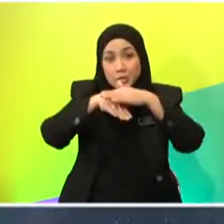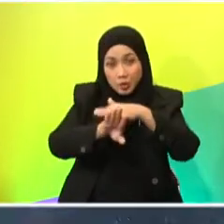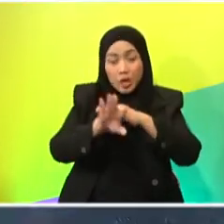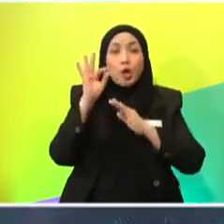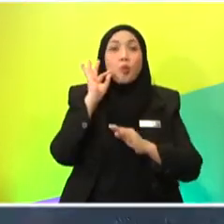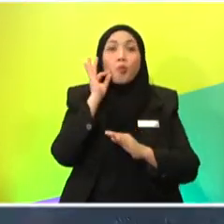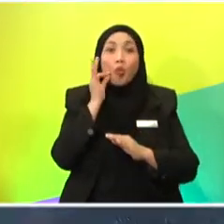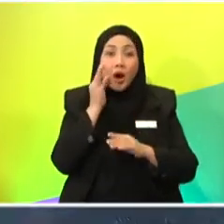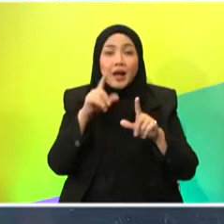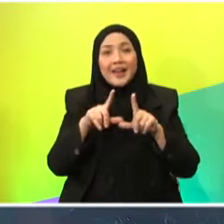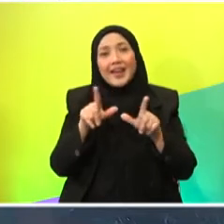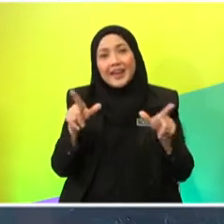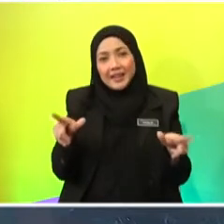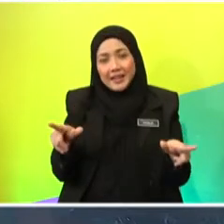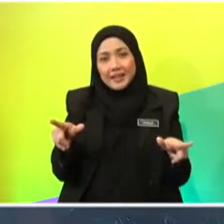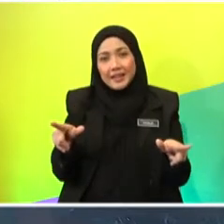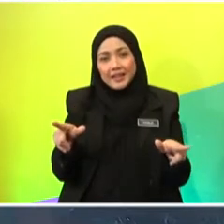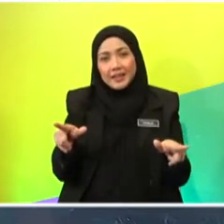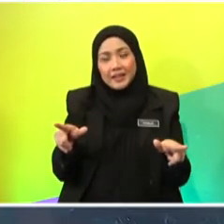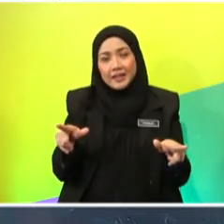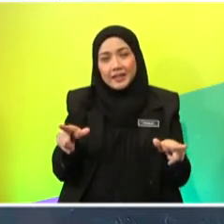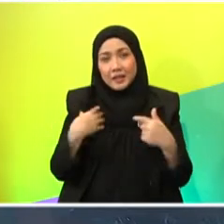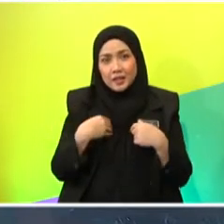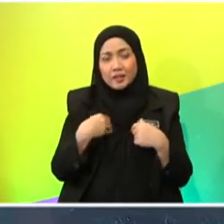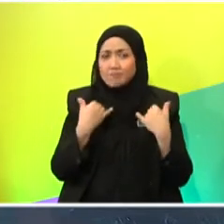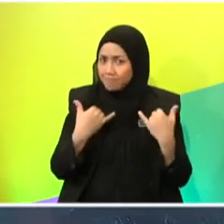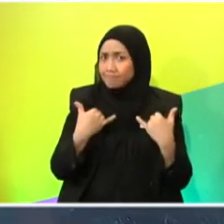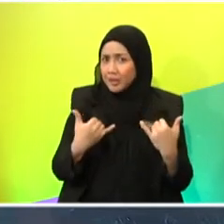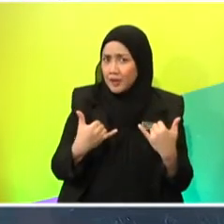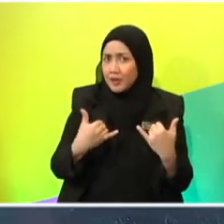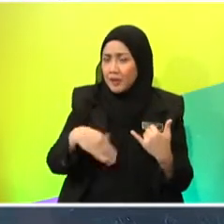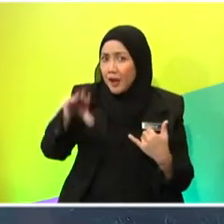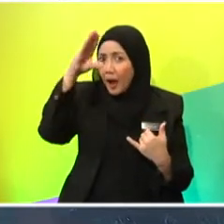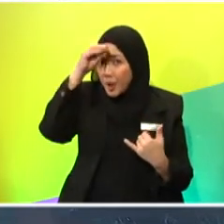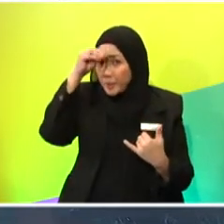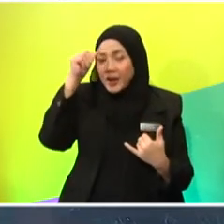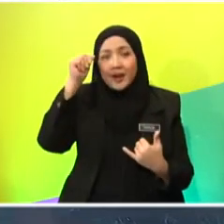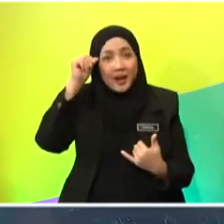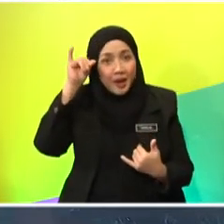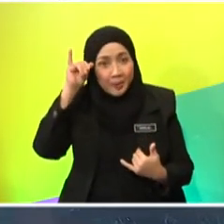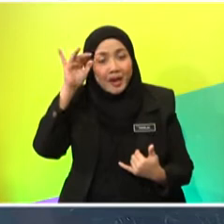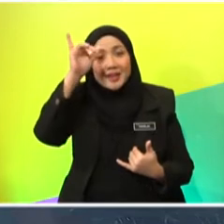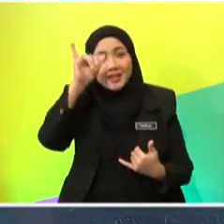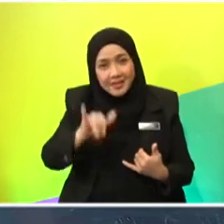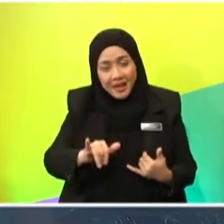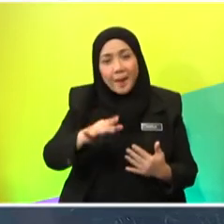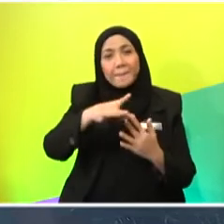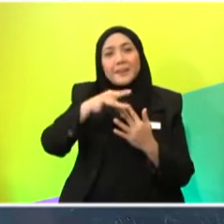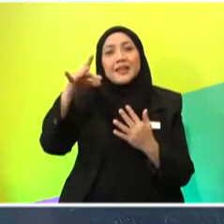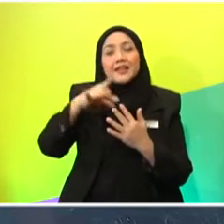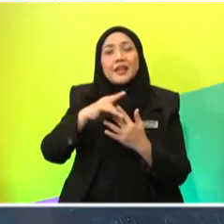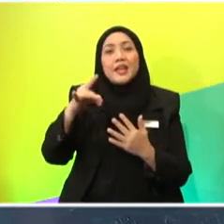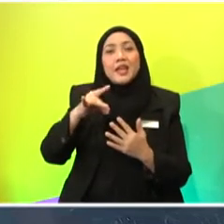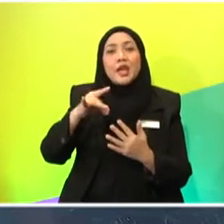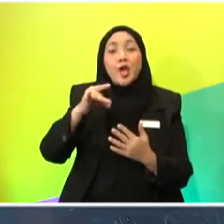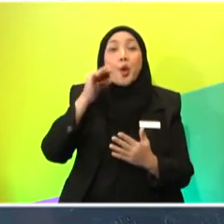oke kali ini cek gunaah mana pilih yes ego saya pilih buah jambu boleh juga